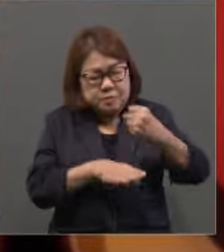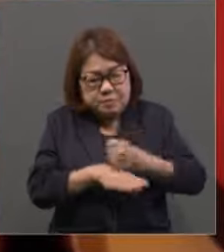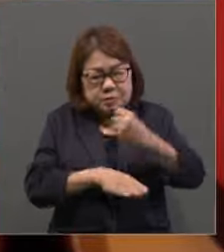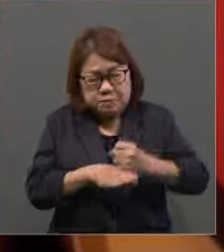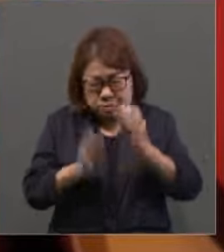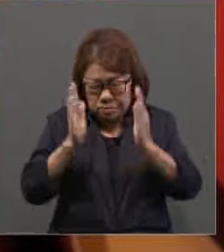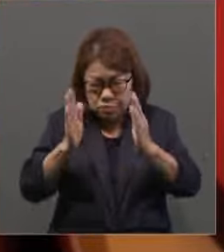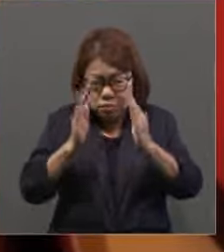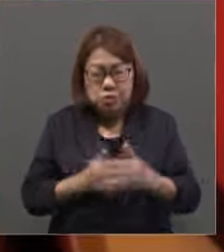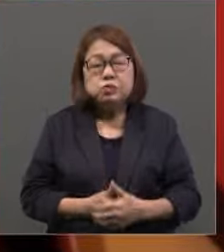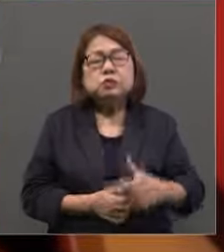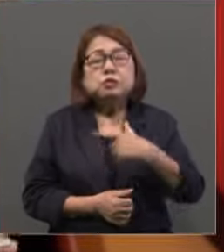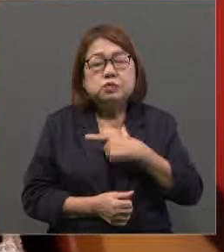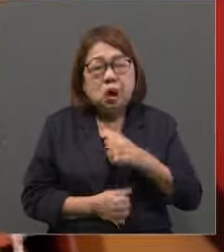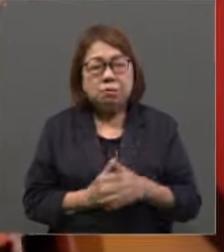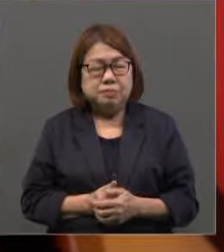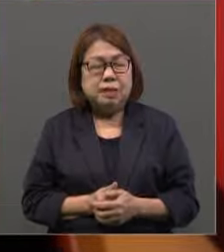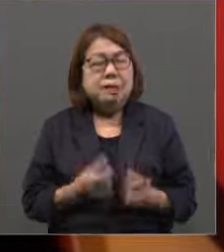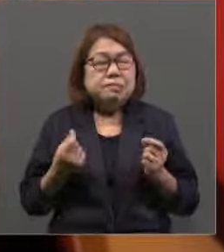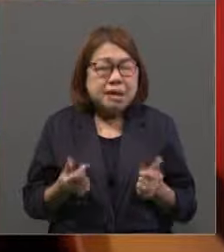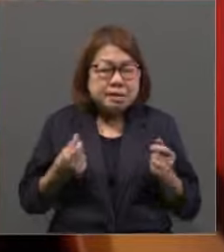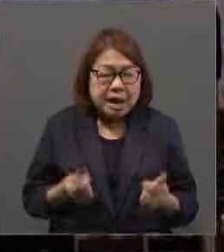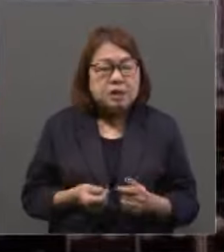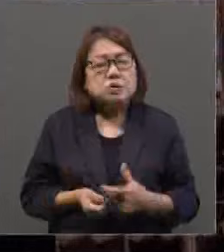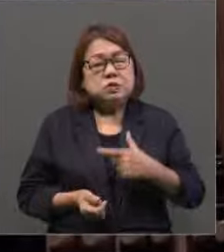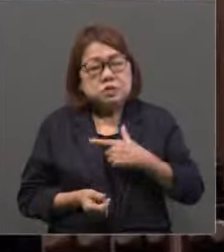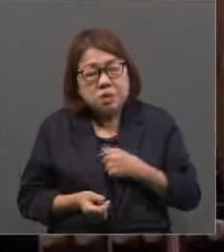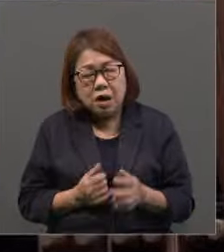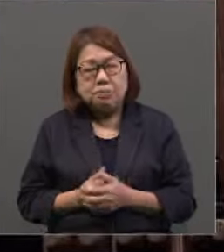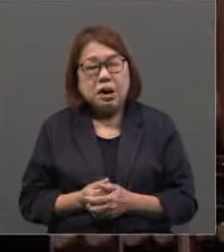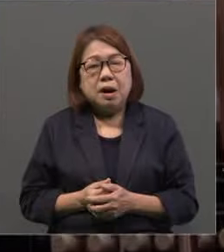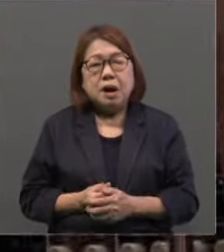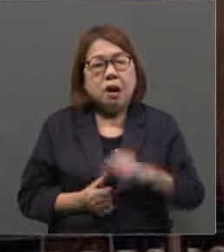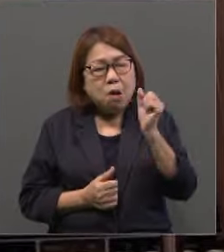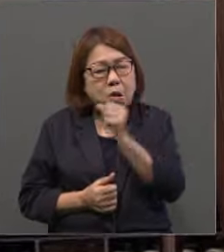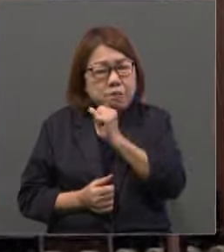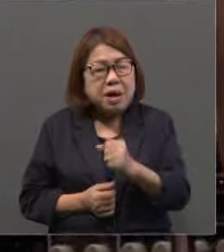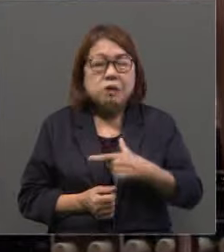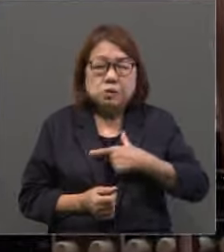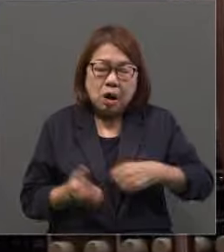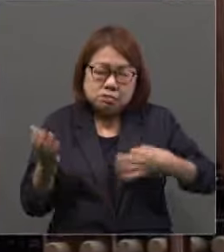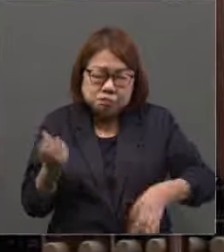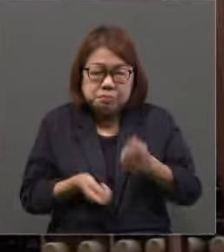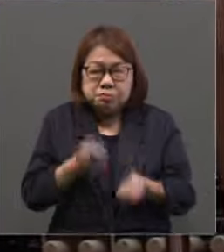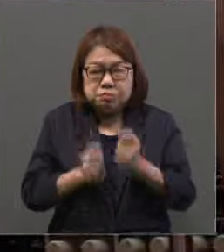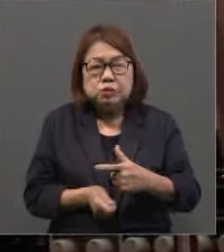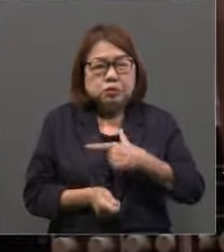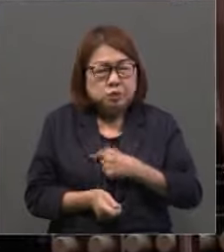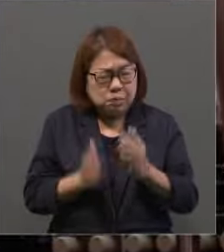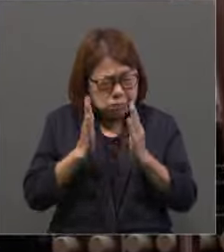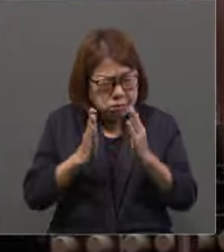โดยแต่ละคนก็ชื่นชอบในการเล่นเต้นร้องก่อนจะมาร่วมวงดนตรีลูกทุ่งของโรงเรียนซึ่งต้องทุ่มเทการฝึกซ้อมอย่